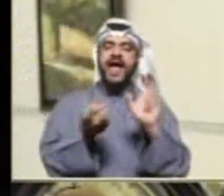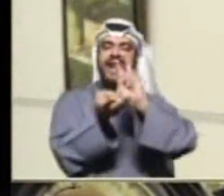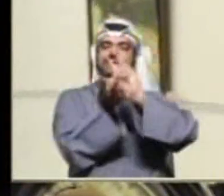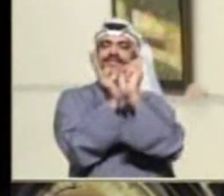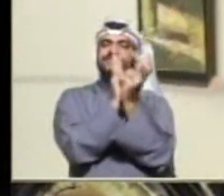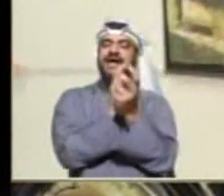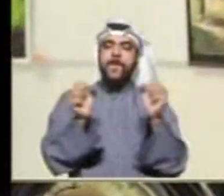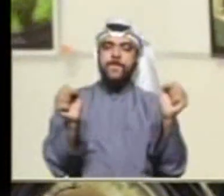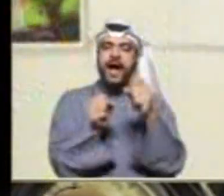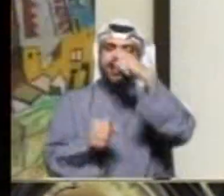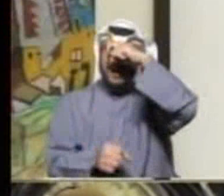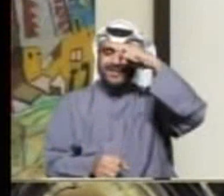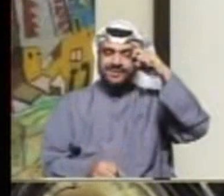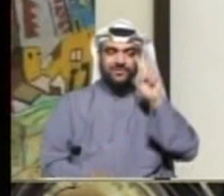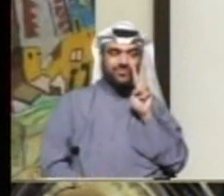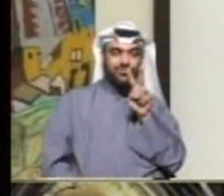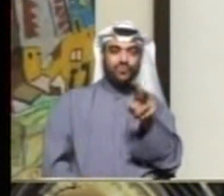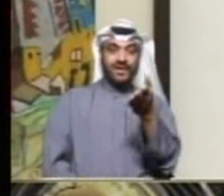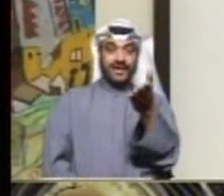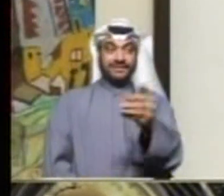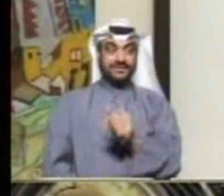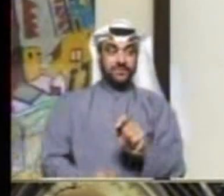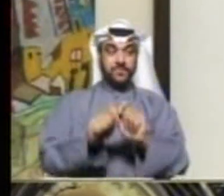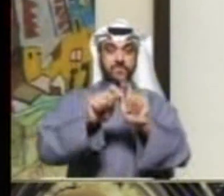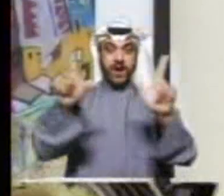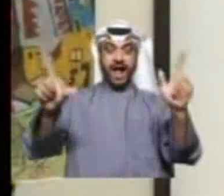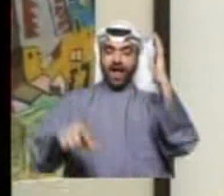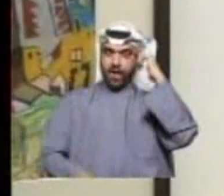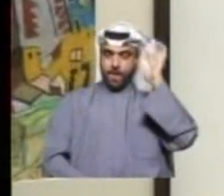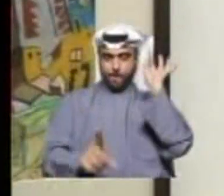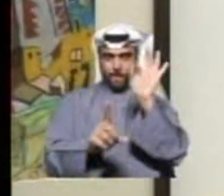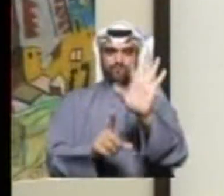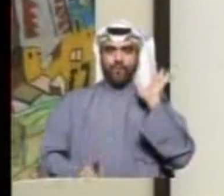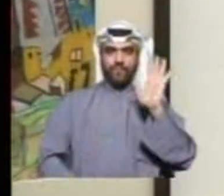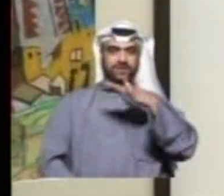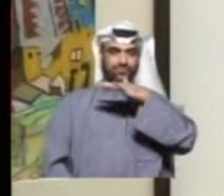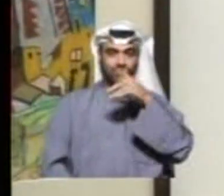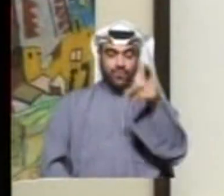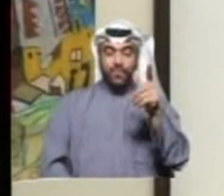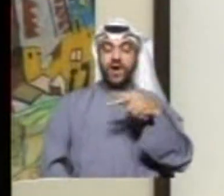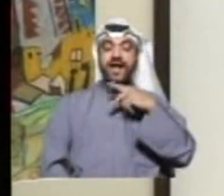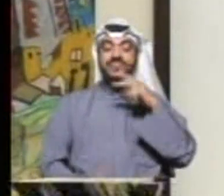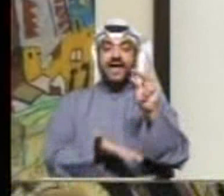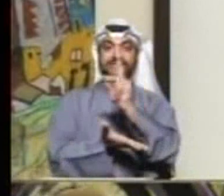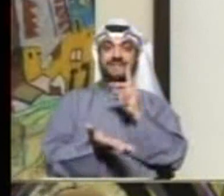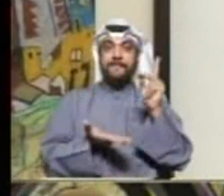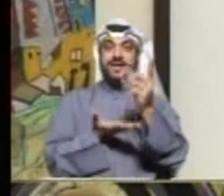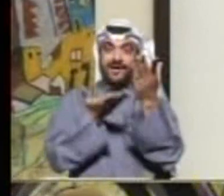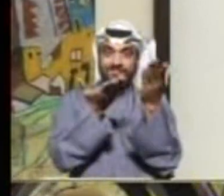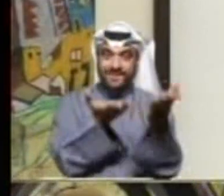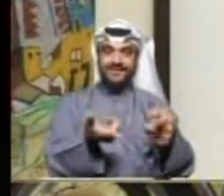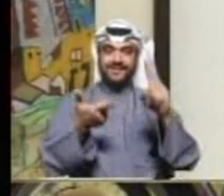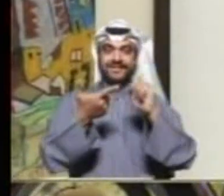السماء. قرية مفهوم يحتوي على عدة مفردات، منها الطبيعة الموجودة